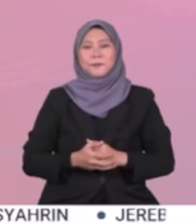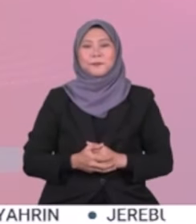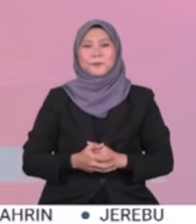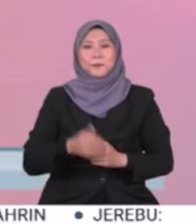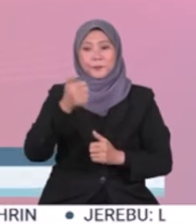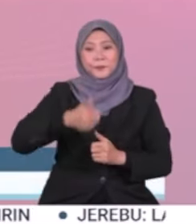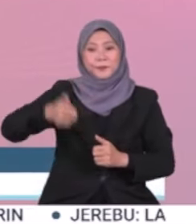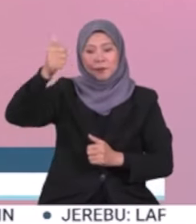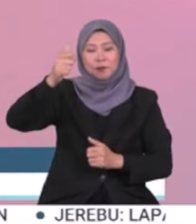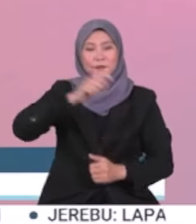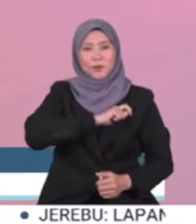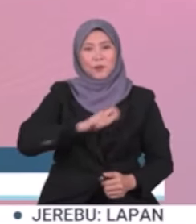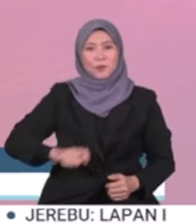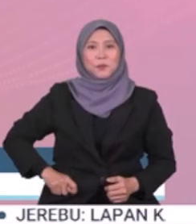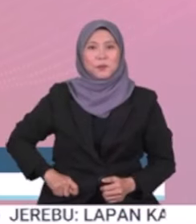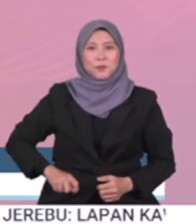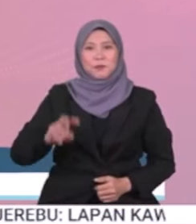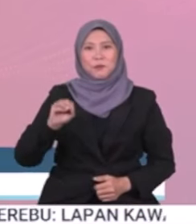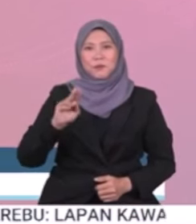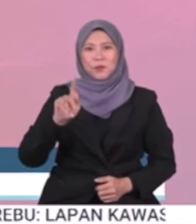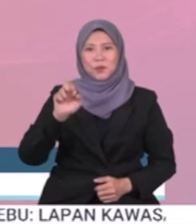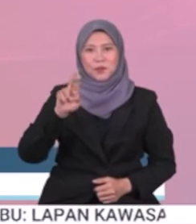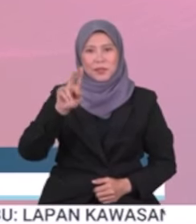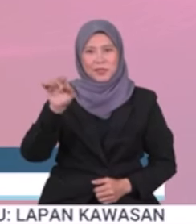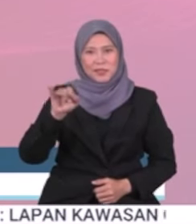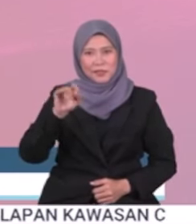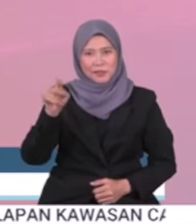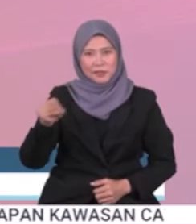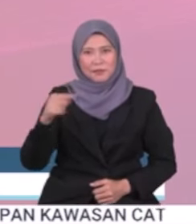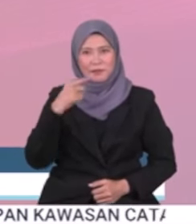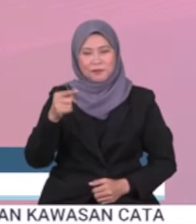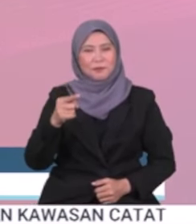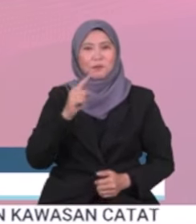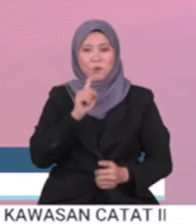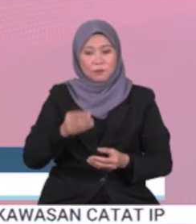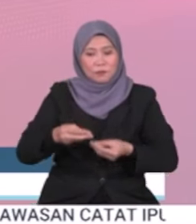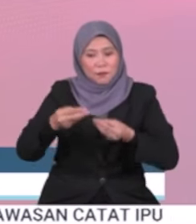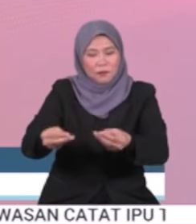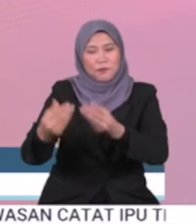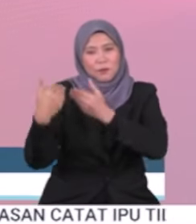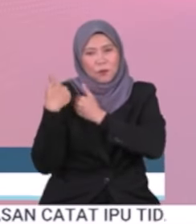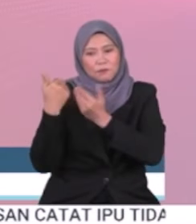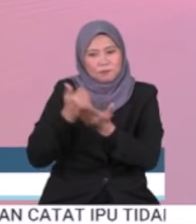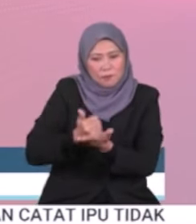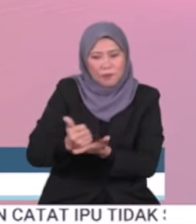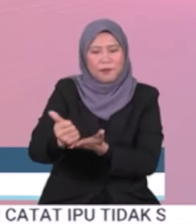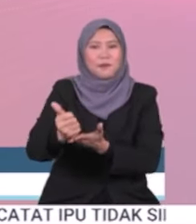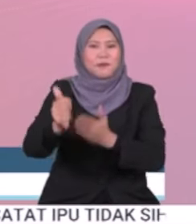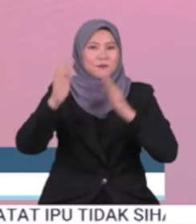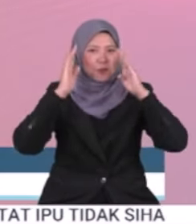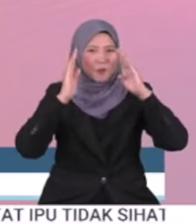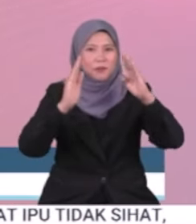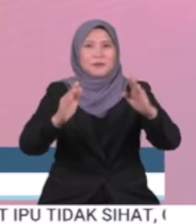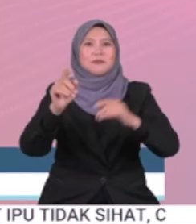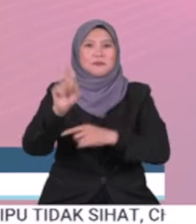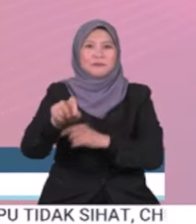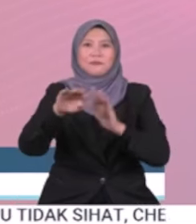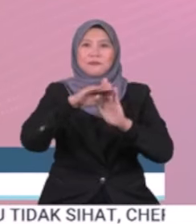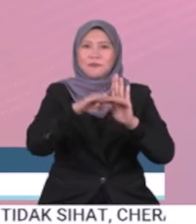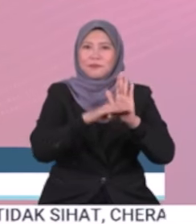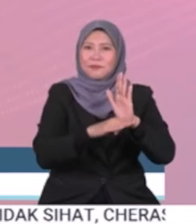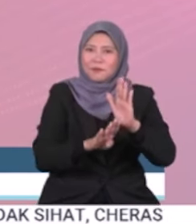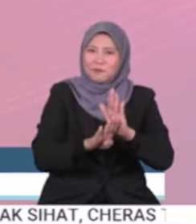Negeri Sembilan, Tuanku Mukhris, Tuanku Munawir, mandat yang diberikan merupakan amanah dan yang penuh dengan tanggungjawab dan fokus perlu diberikan kepada